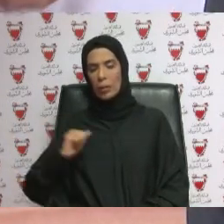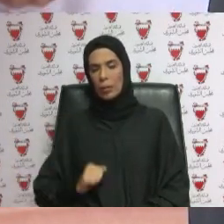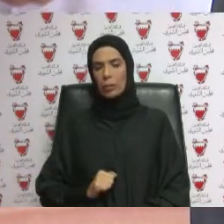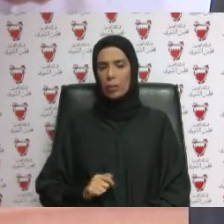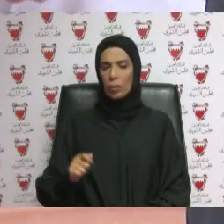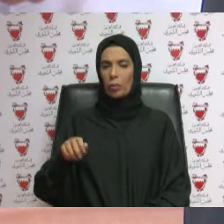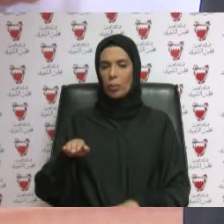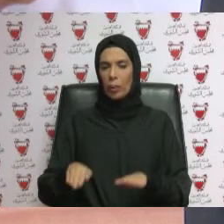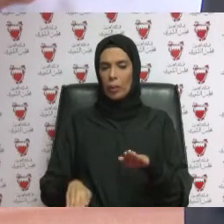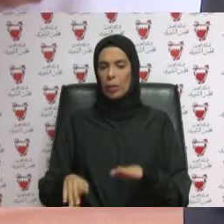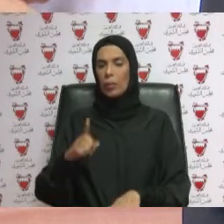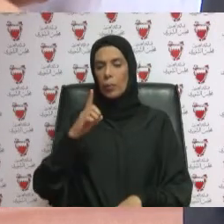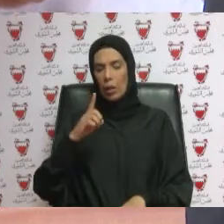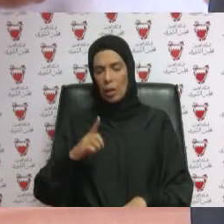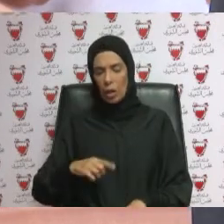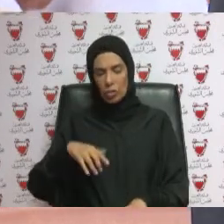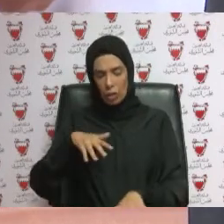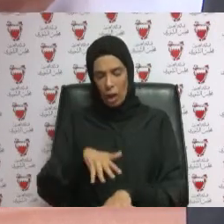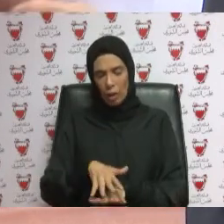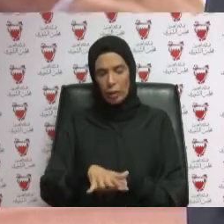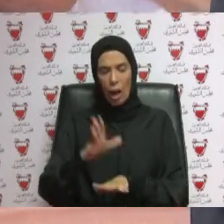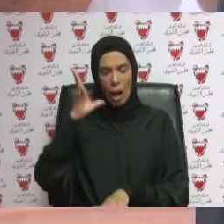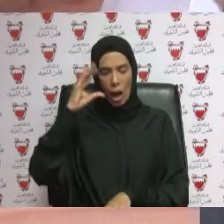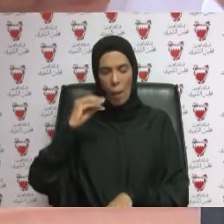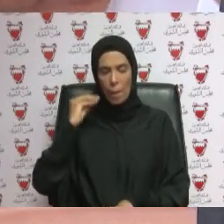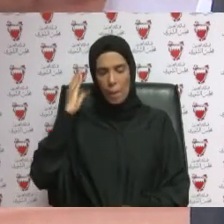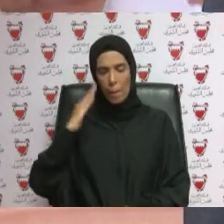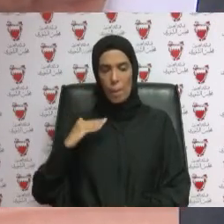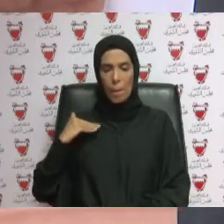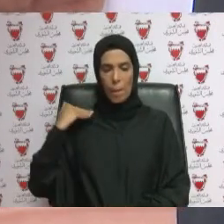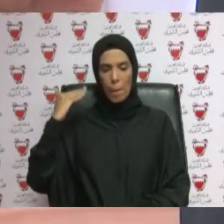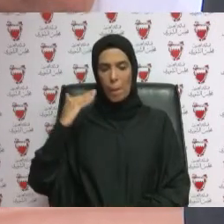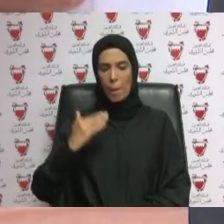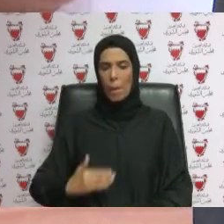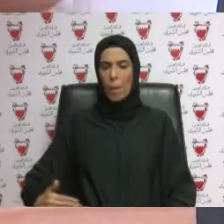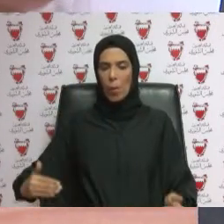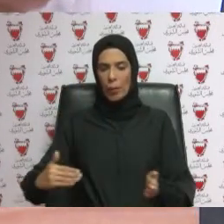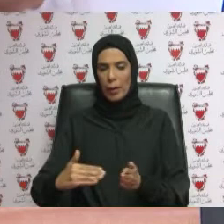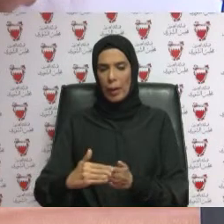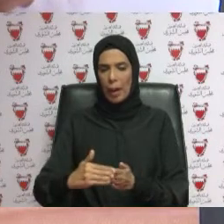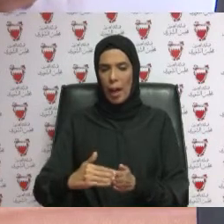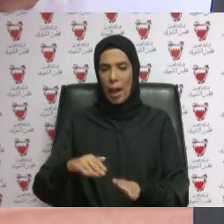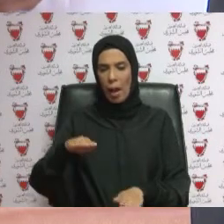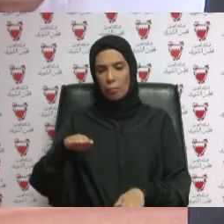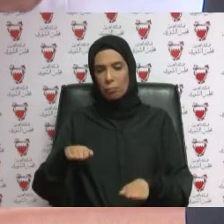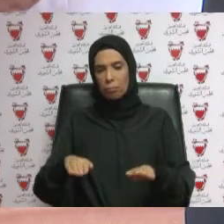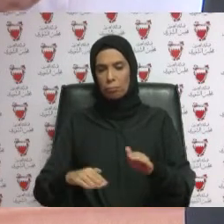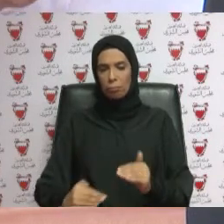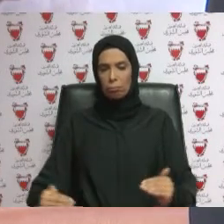الموازنات مستجيبة لإدماج احتياجات المرأة وبما يحقق التوازن بين